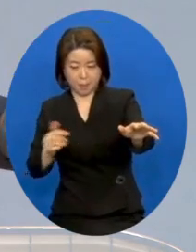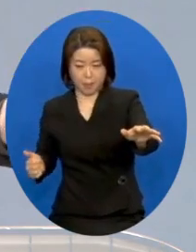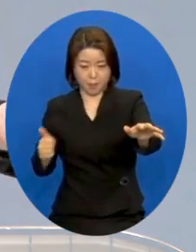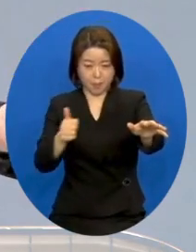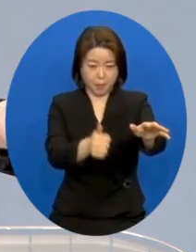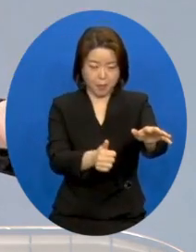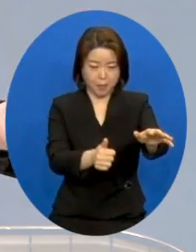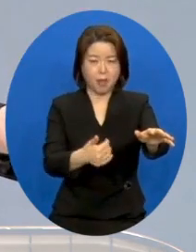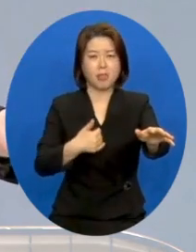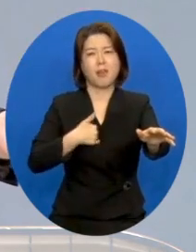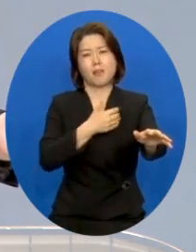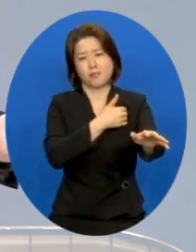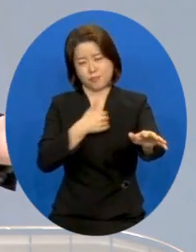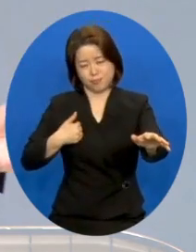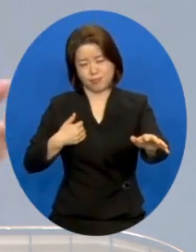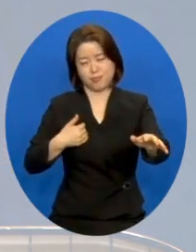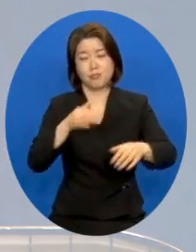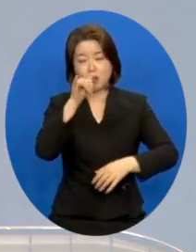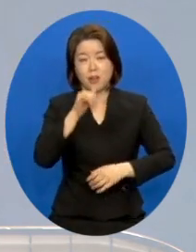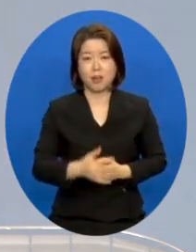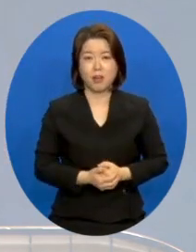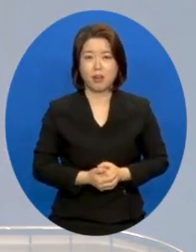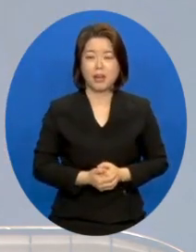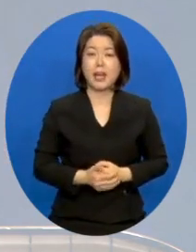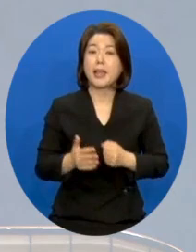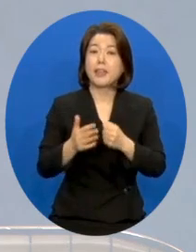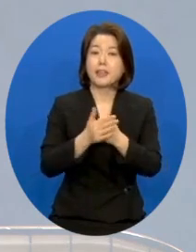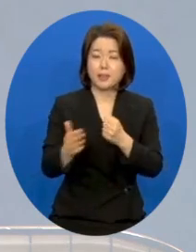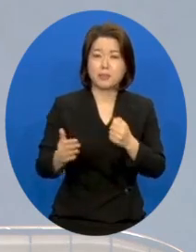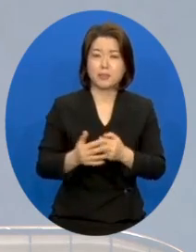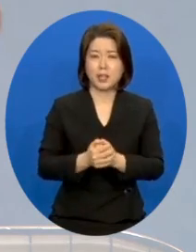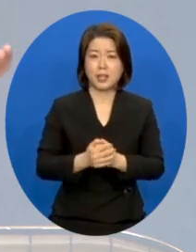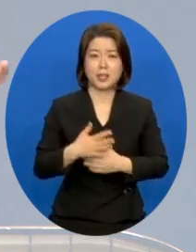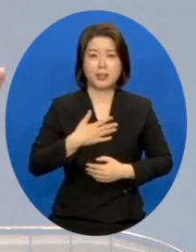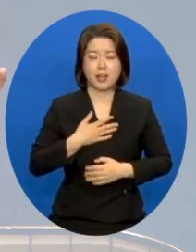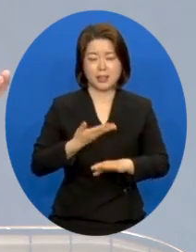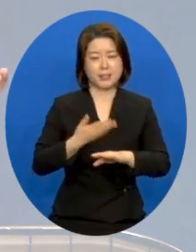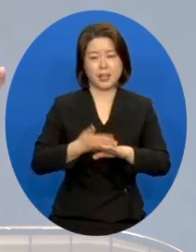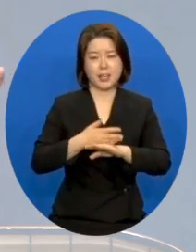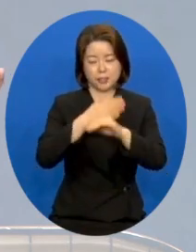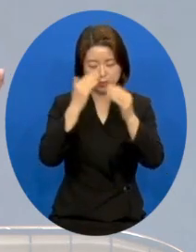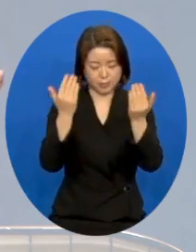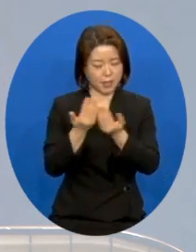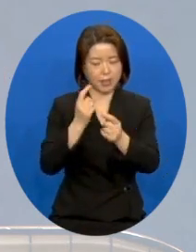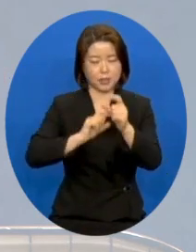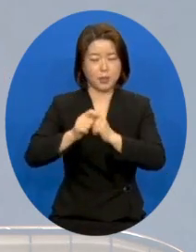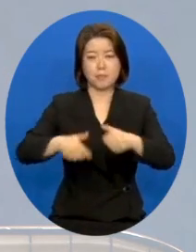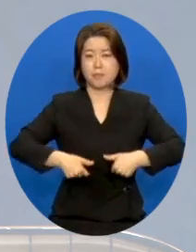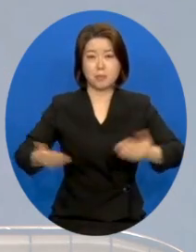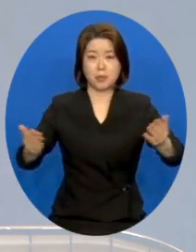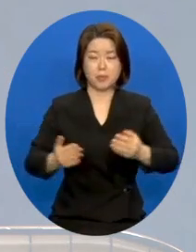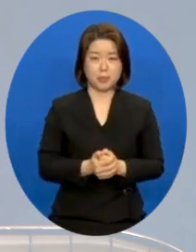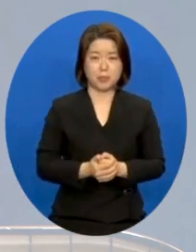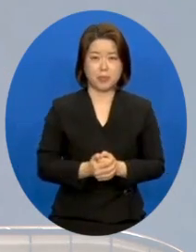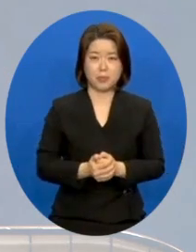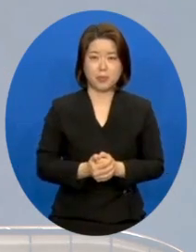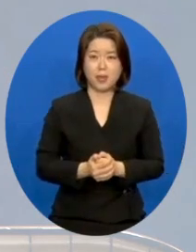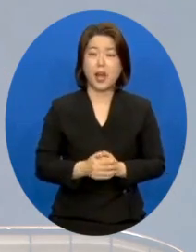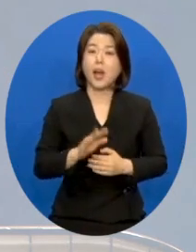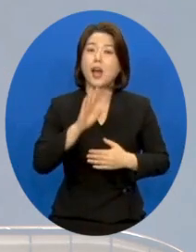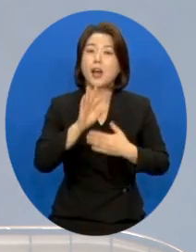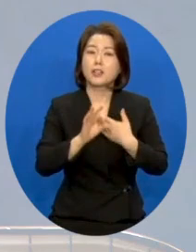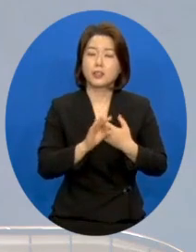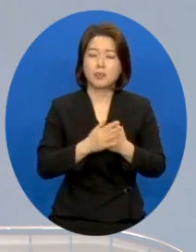만족스러운 이까 그러니까 난 다른거 다 필요 없어요 그러면 교회는